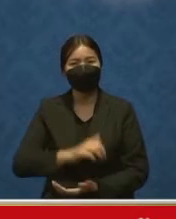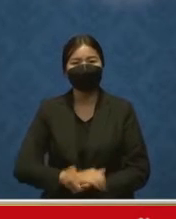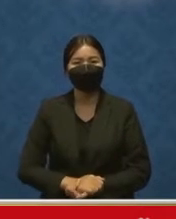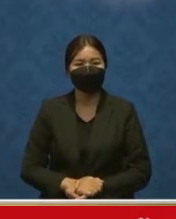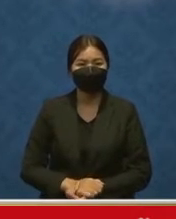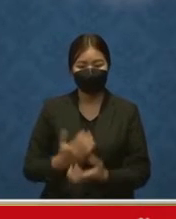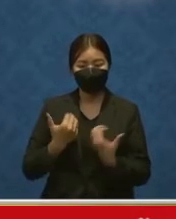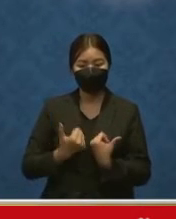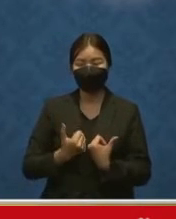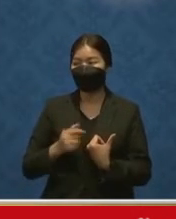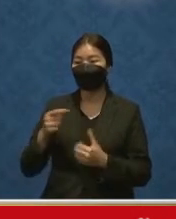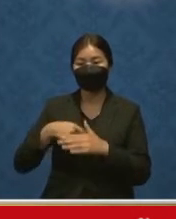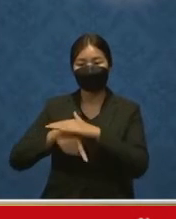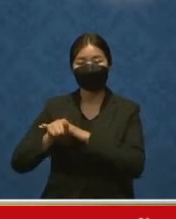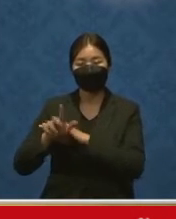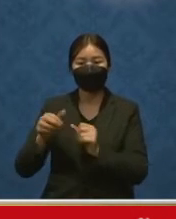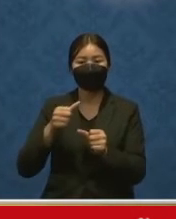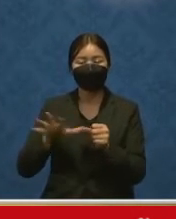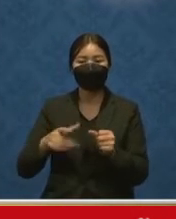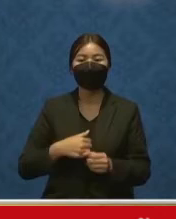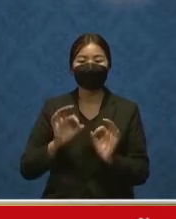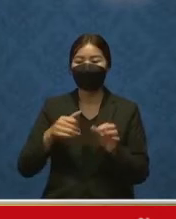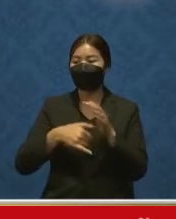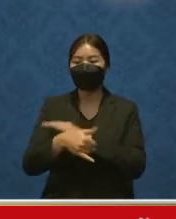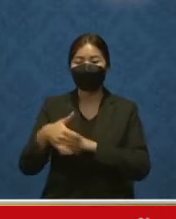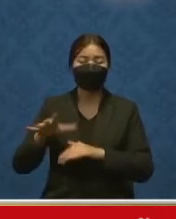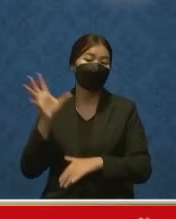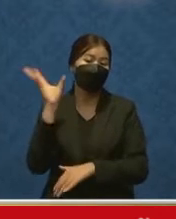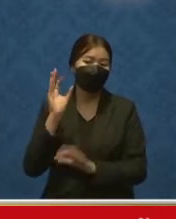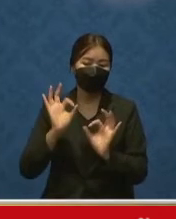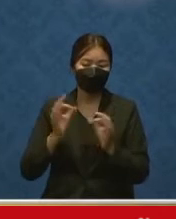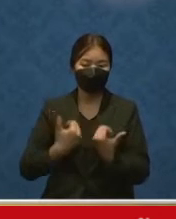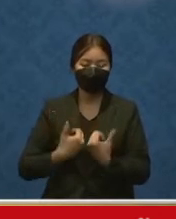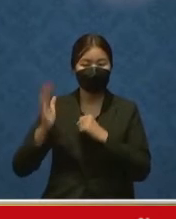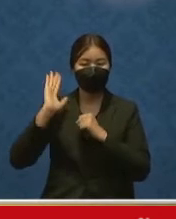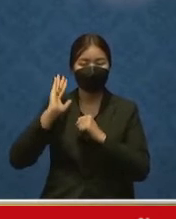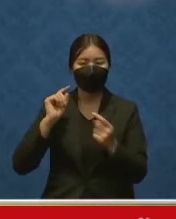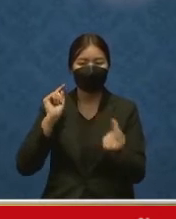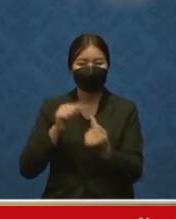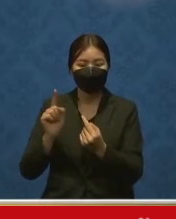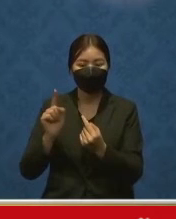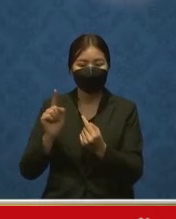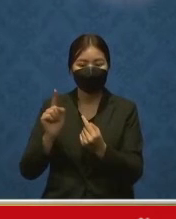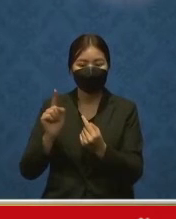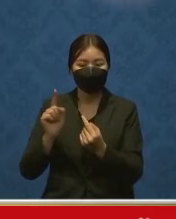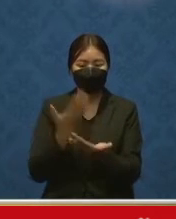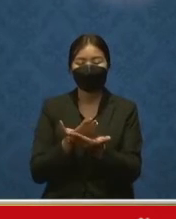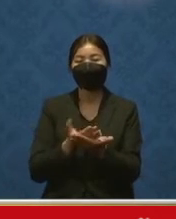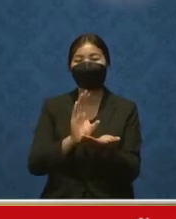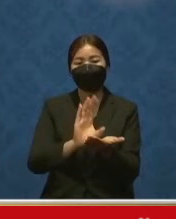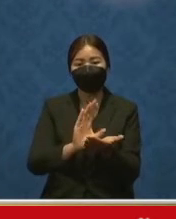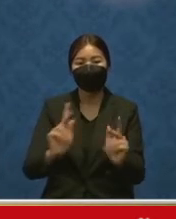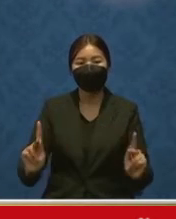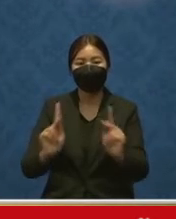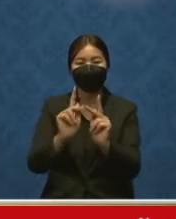วันนี้ท่านไม่อยู่แล้วเป็นไรเพราะท่านเขาบอกว่าอยู่ในทางเขาฟังแต่ผมจะเรียนอย่างนี้ว่าผมจะพูดถึงงบทิศอยู่กับ